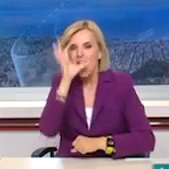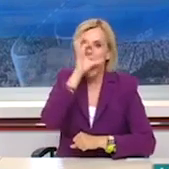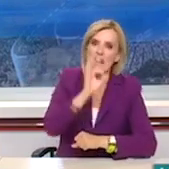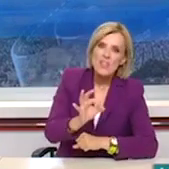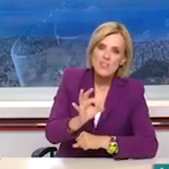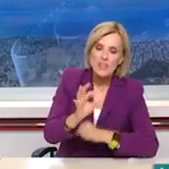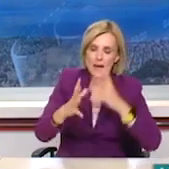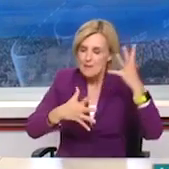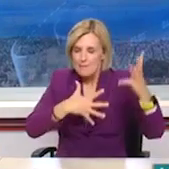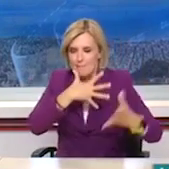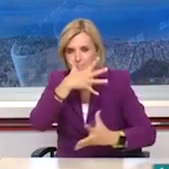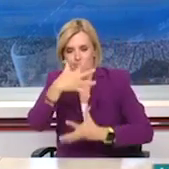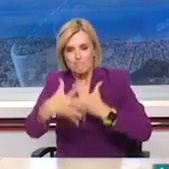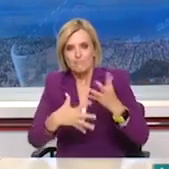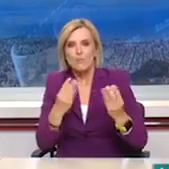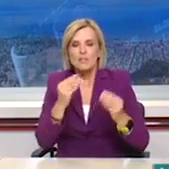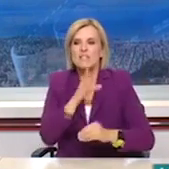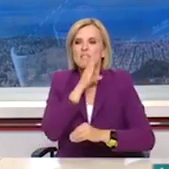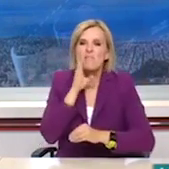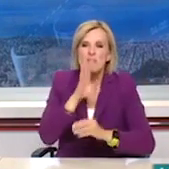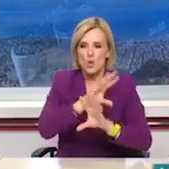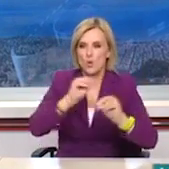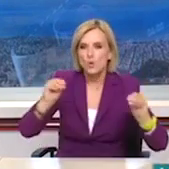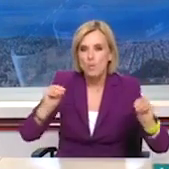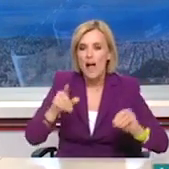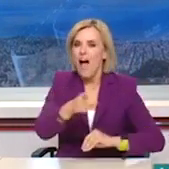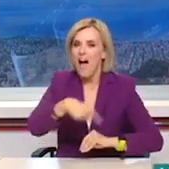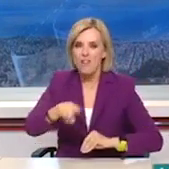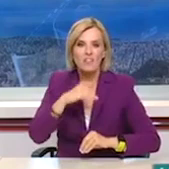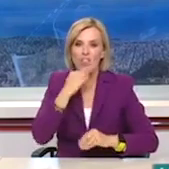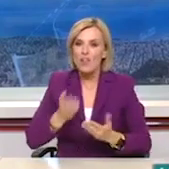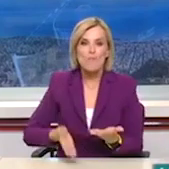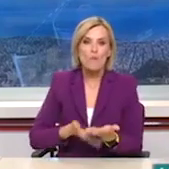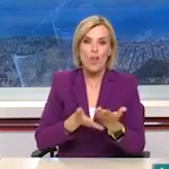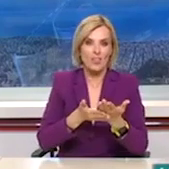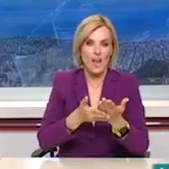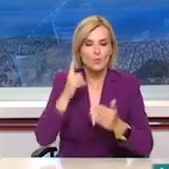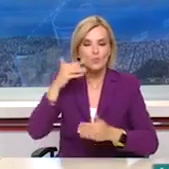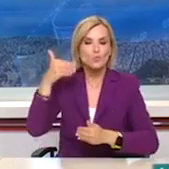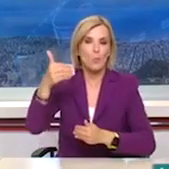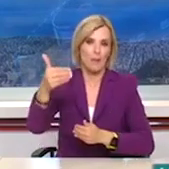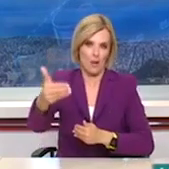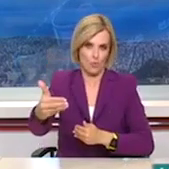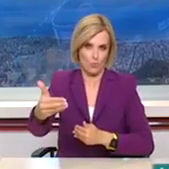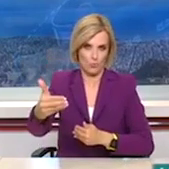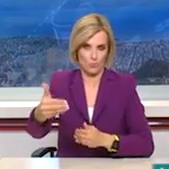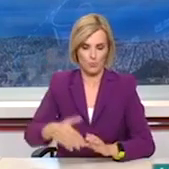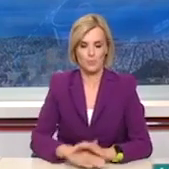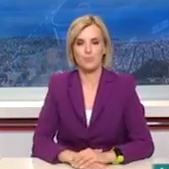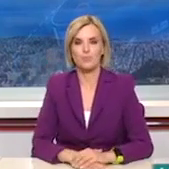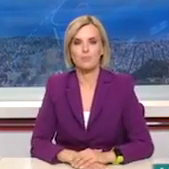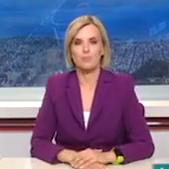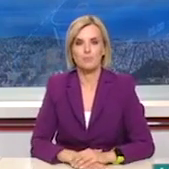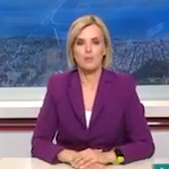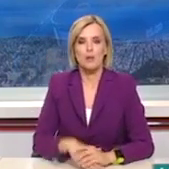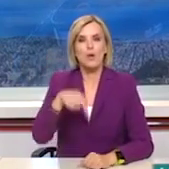ως λογικό. Τέτοιες συμπεριφορές δεν βοήθησαν, ούτε βοηθούν, ούτε και θα βοηθήσουν βέβαια στο μέλλον. Ο